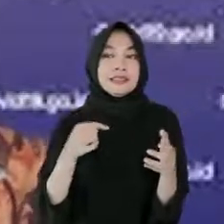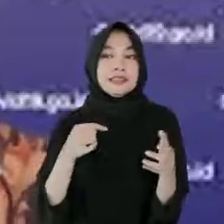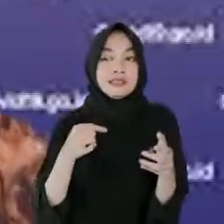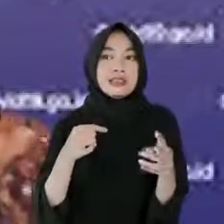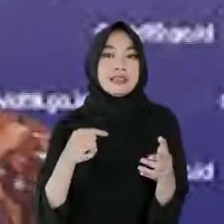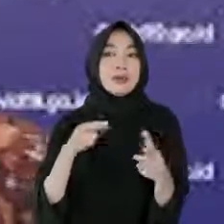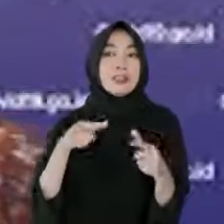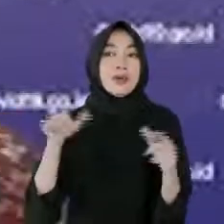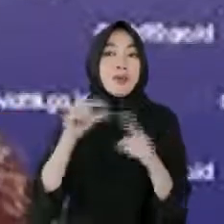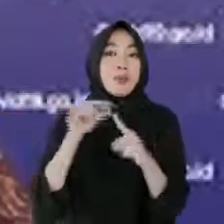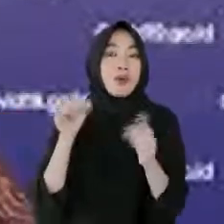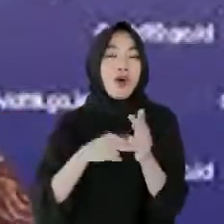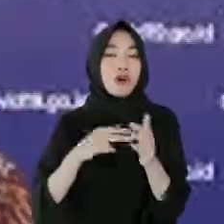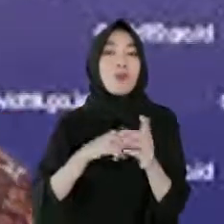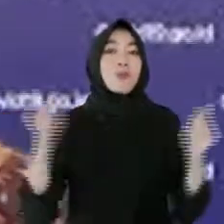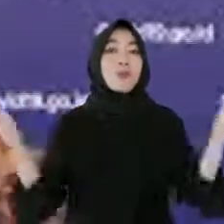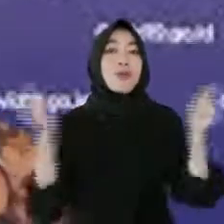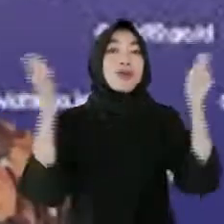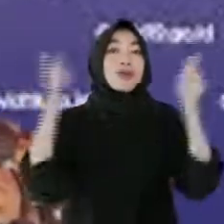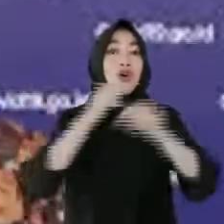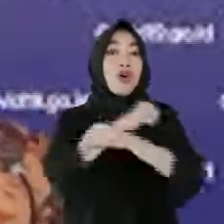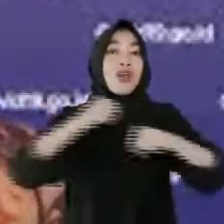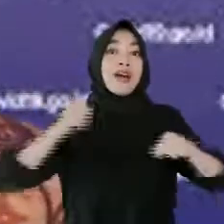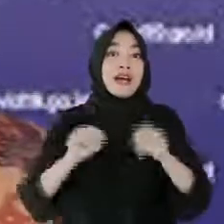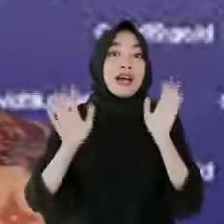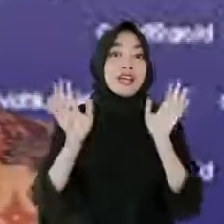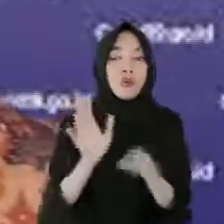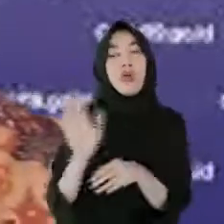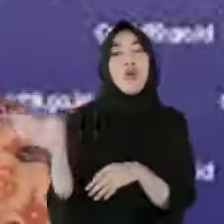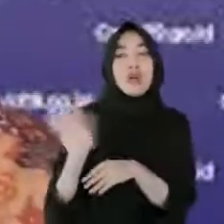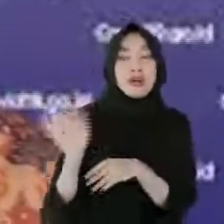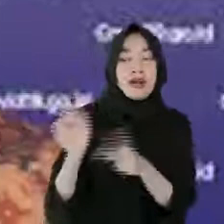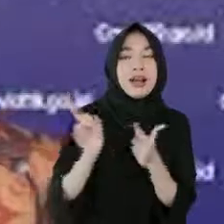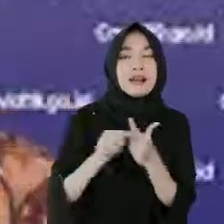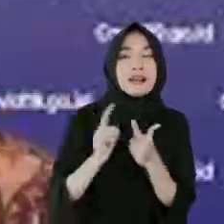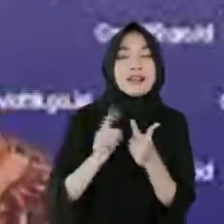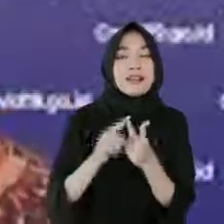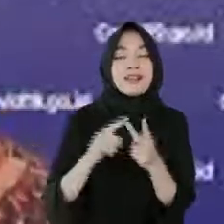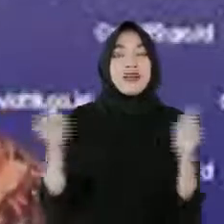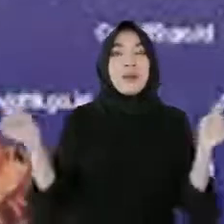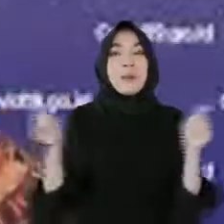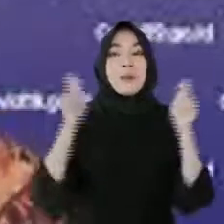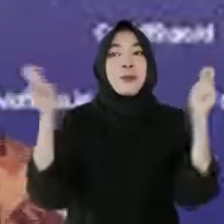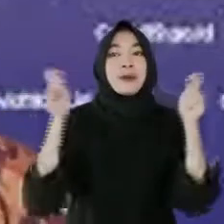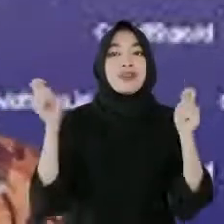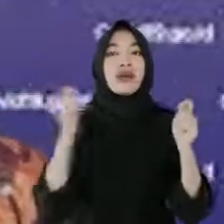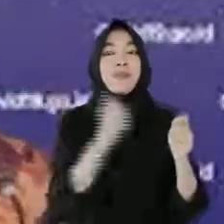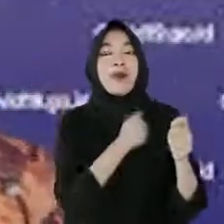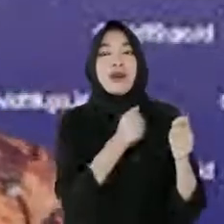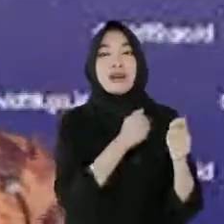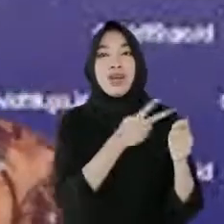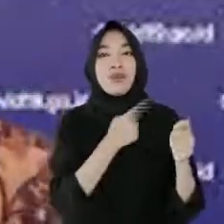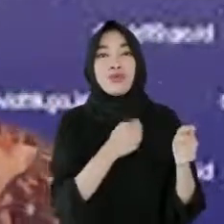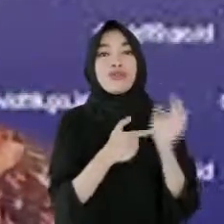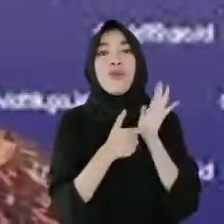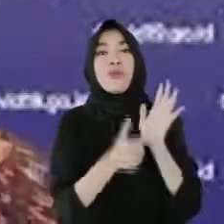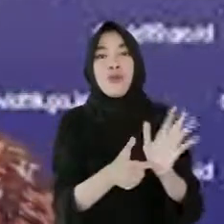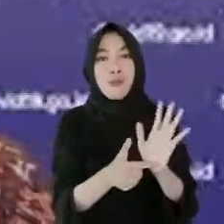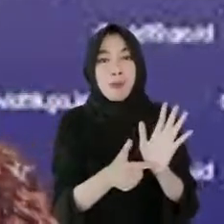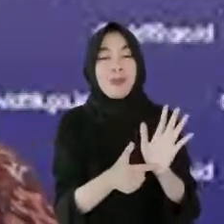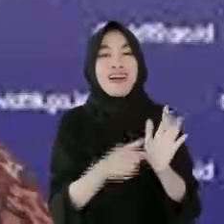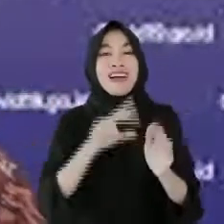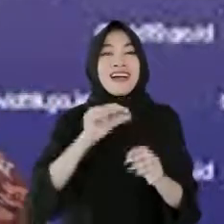Pesta olahraga tetapi ini menjadi pesta reputasi di bangsa dan negara Indonesia